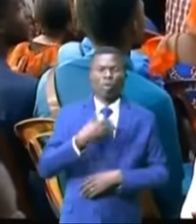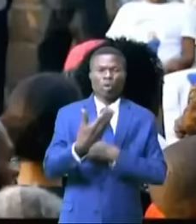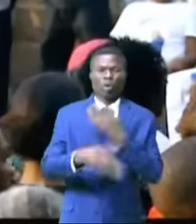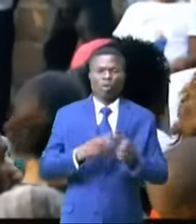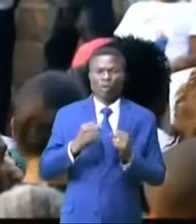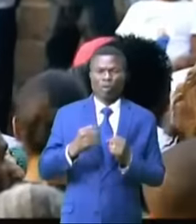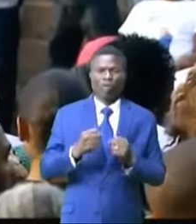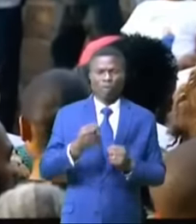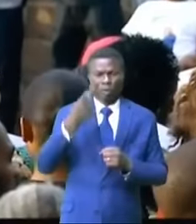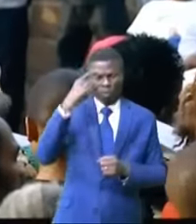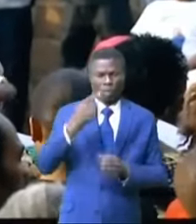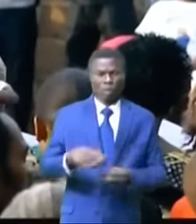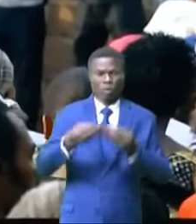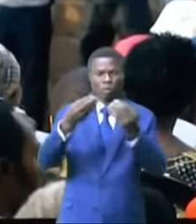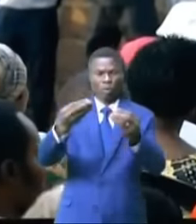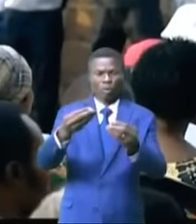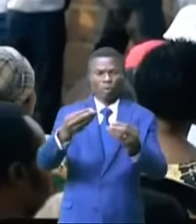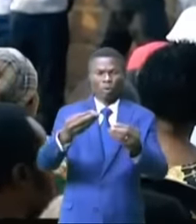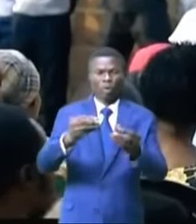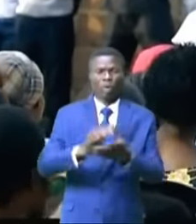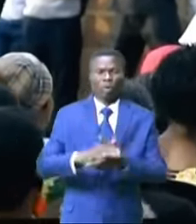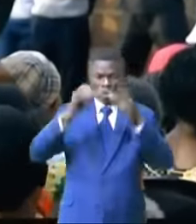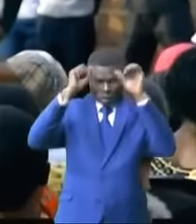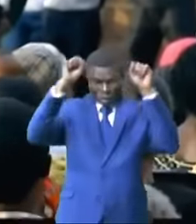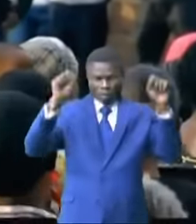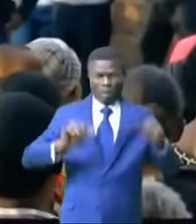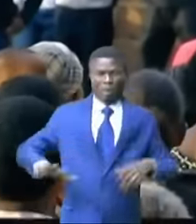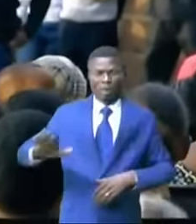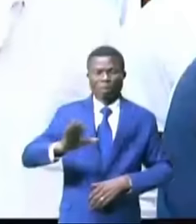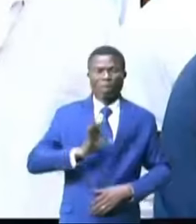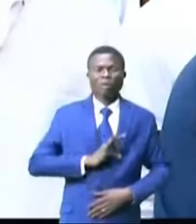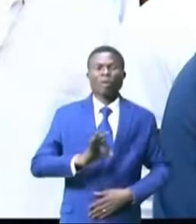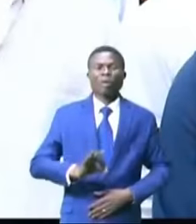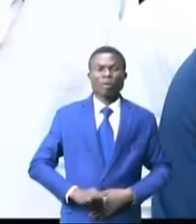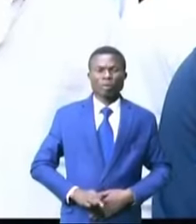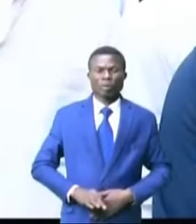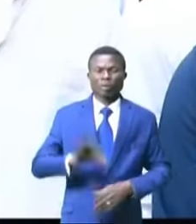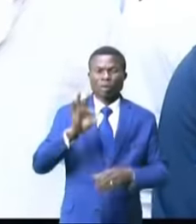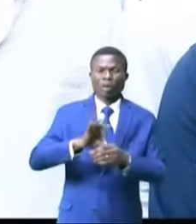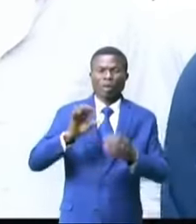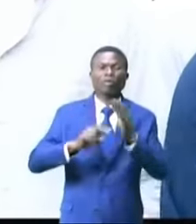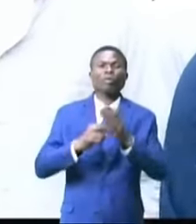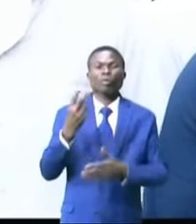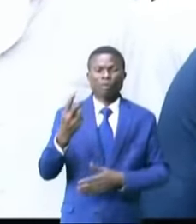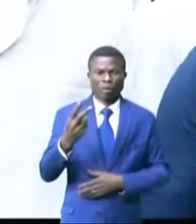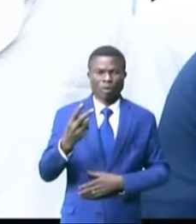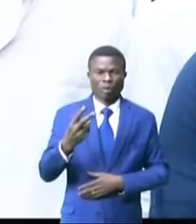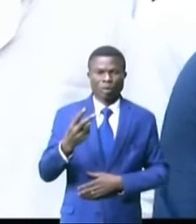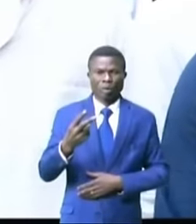aligner pour accorder à l'actuel chef de l'État, Félix Tshisekedi Tshilombo, un second mandat,